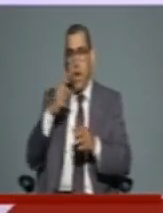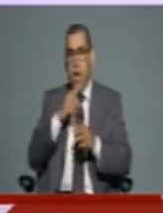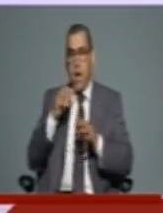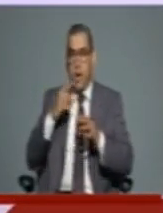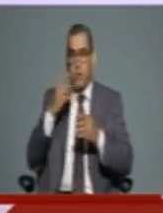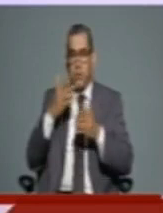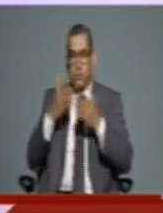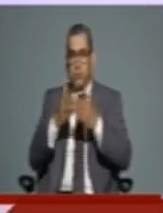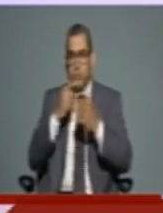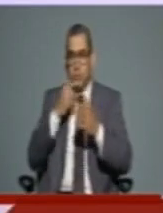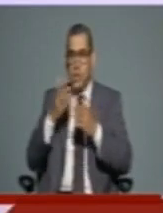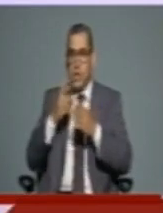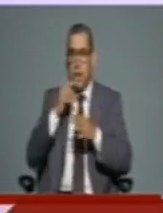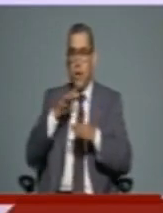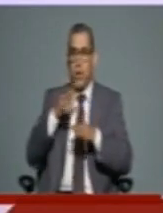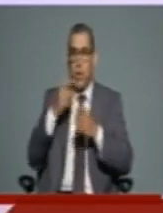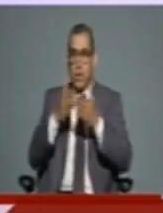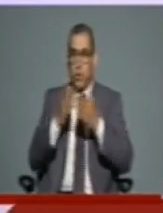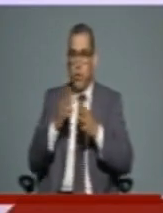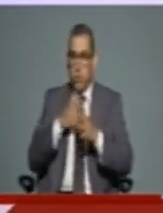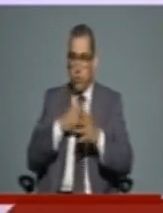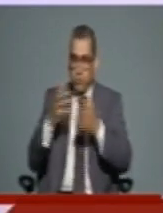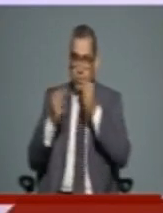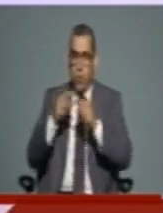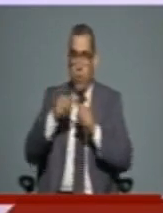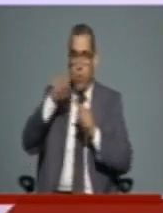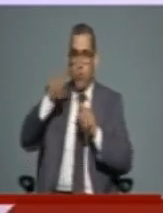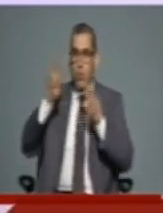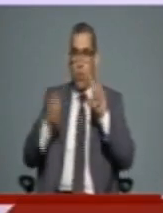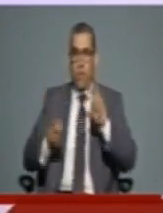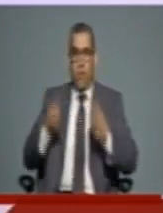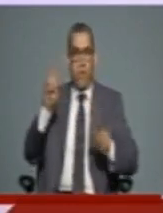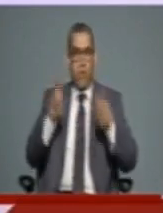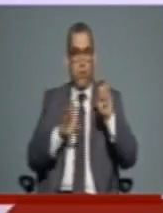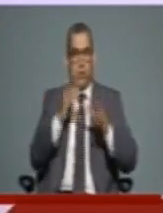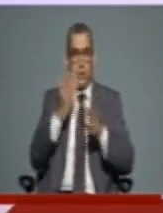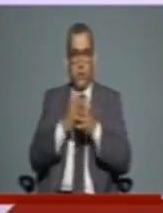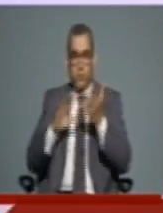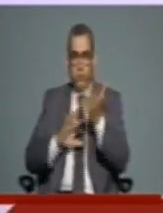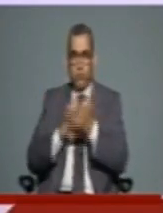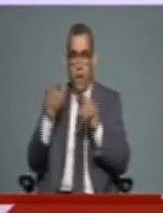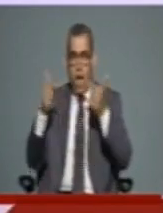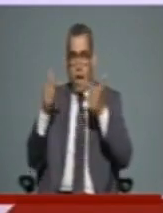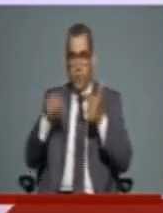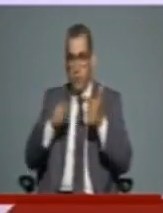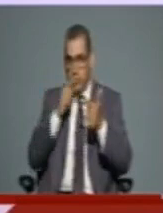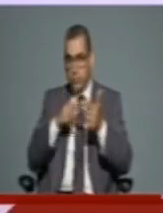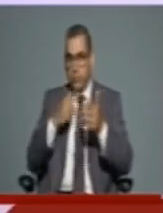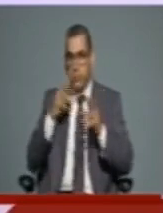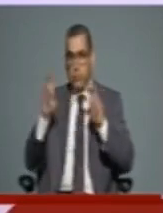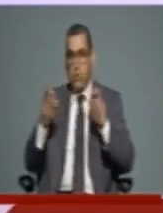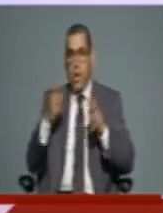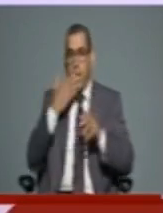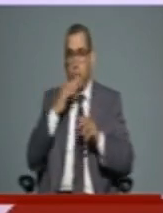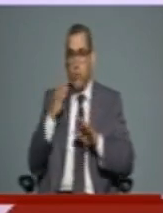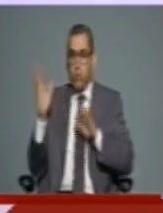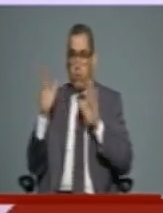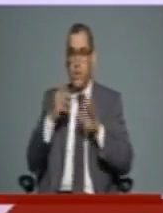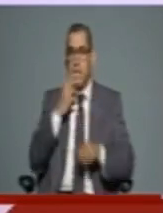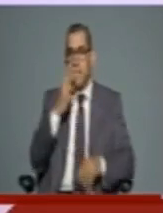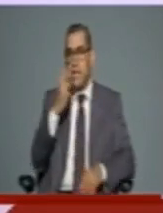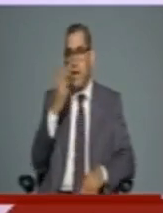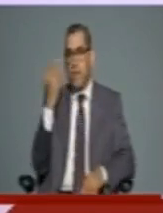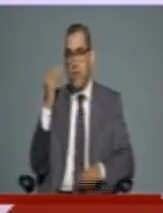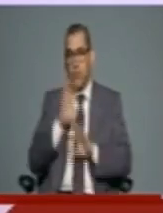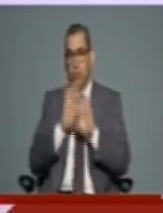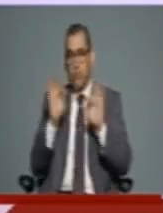ألغيت البورصات، سواء بورصة القطن أو بورصة البصل أو كذا. والحمد لله منذ عامين فقط تم أخذ